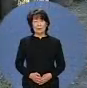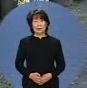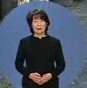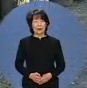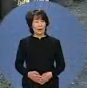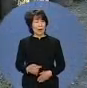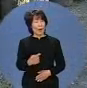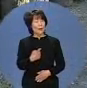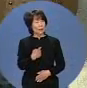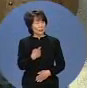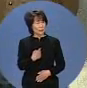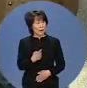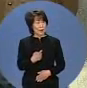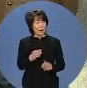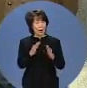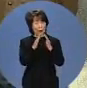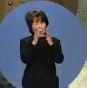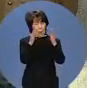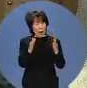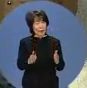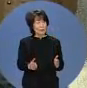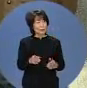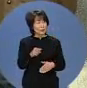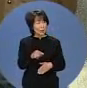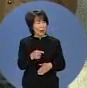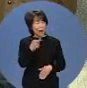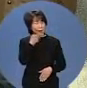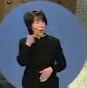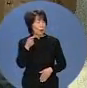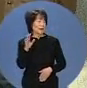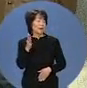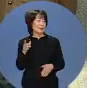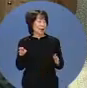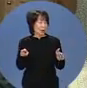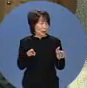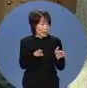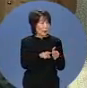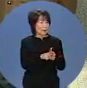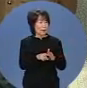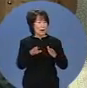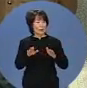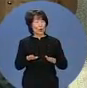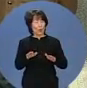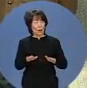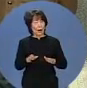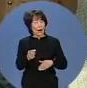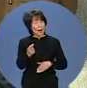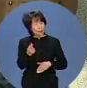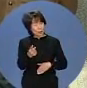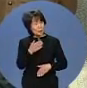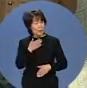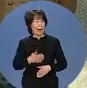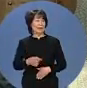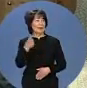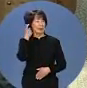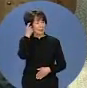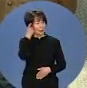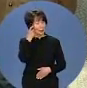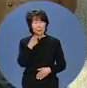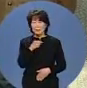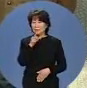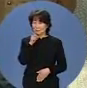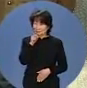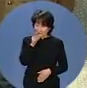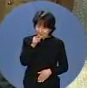今木さん、これまで私お墓についてあまり興味を持ったことなかったんですが、今日はその意味が少し分かったような気がします。 そうです